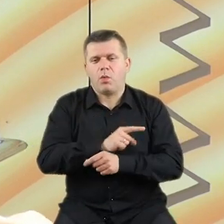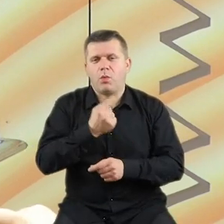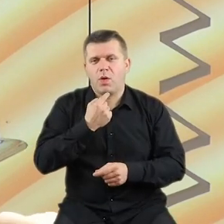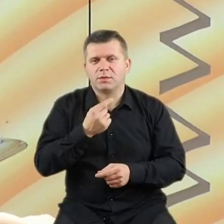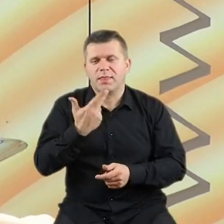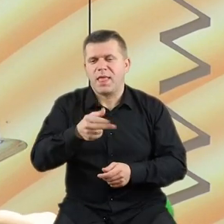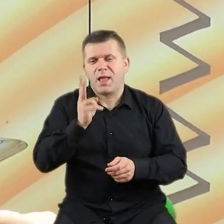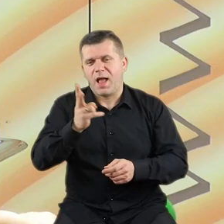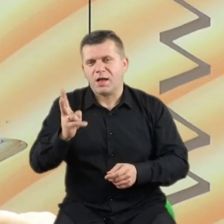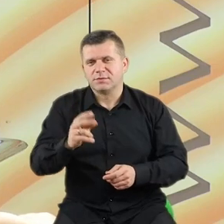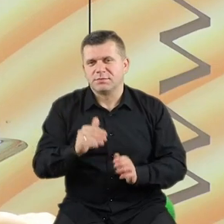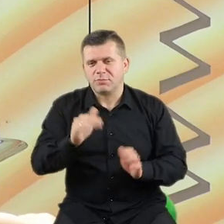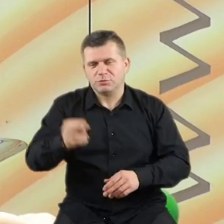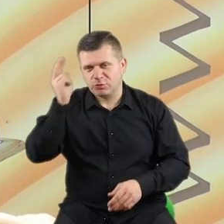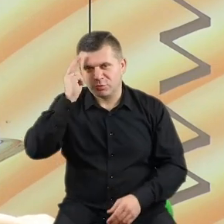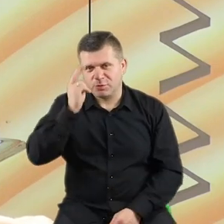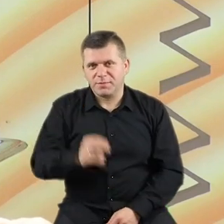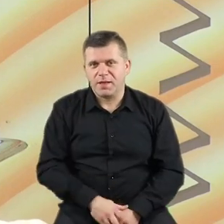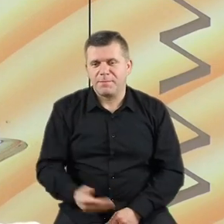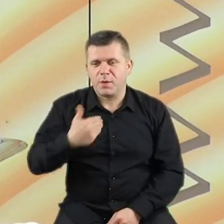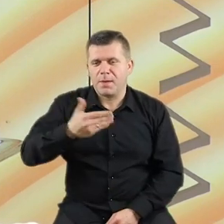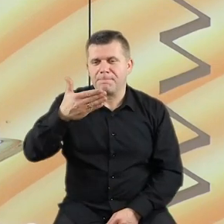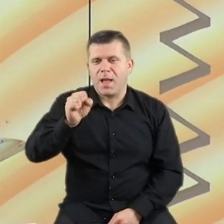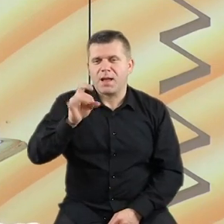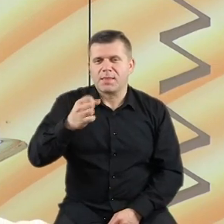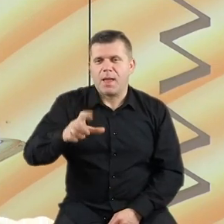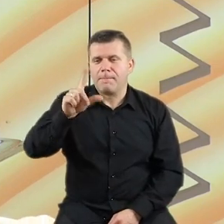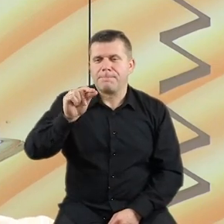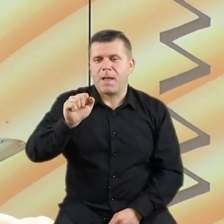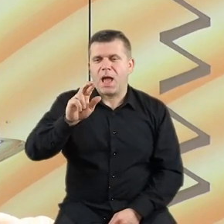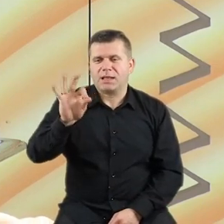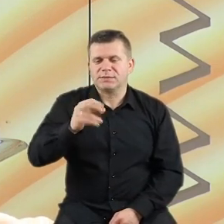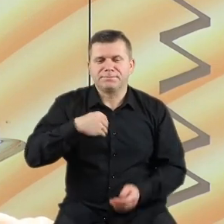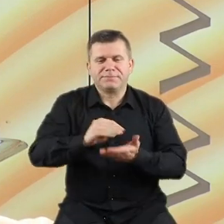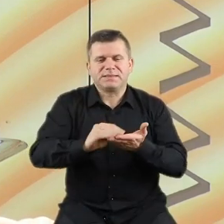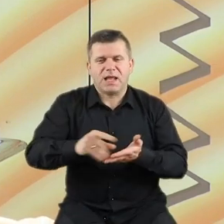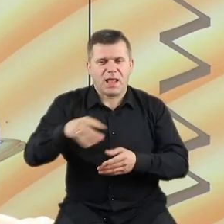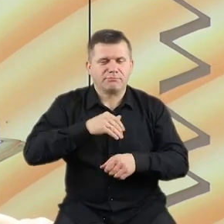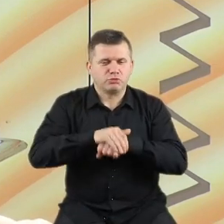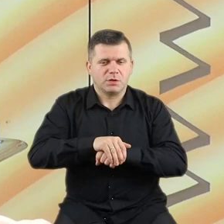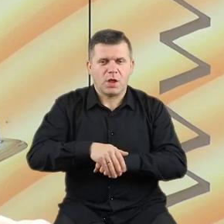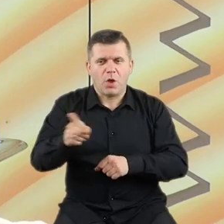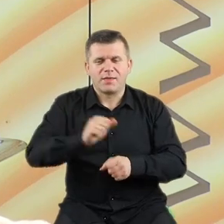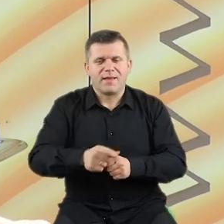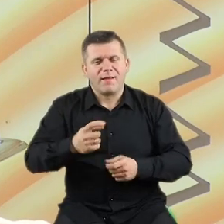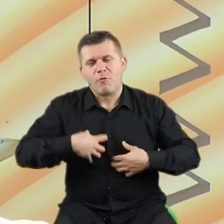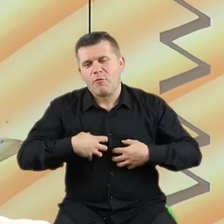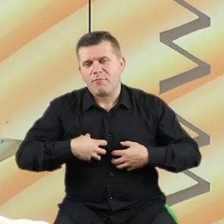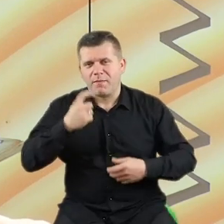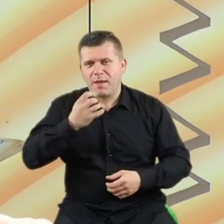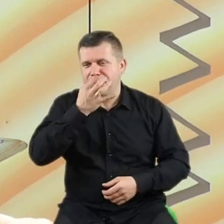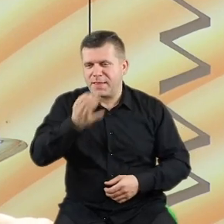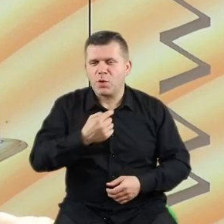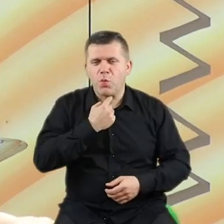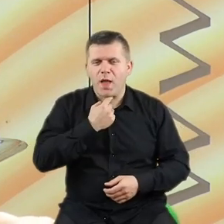może założyć. Na przykład jak była Magda Pary, z którą się przyjaźnie, taka pisarka, no i ona jest strasznie zabawna, więc pytała